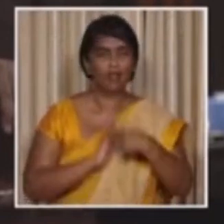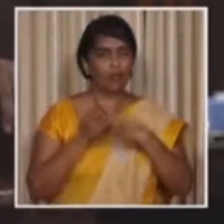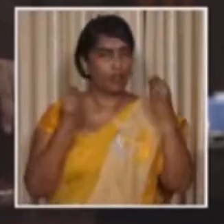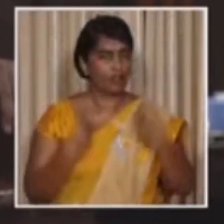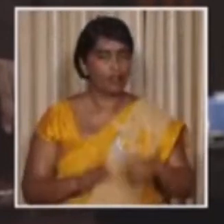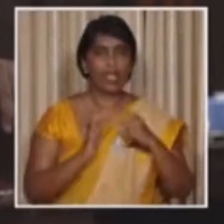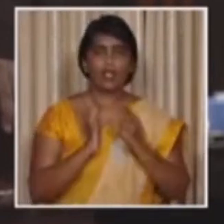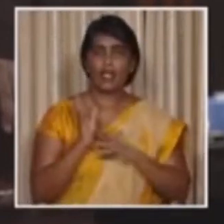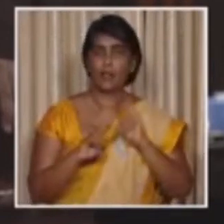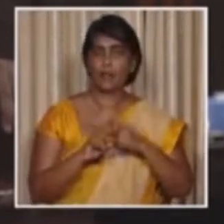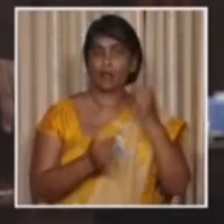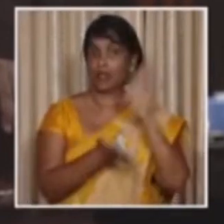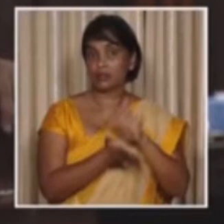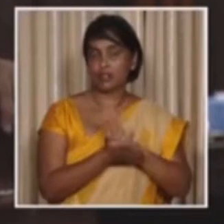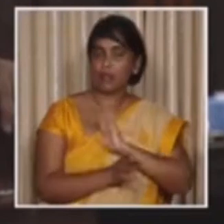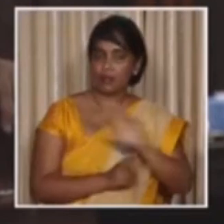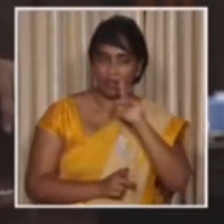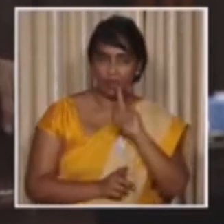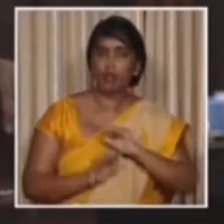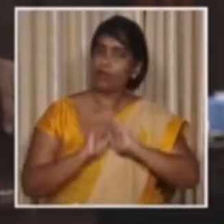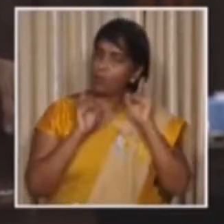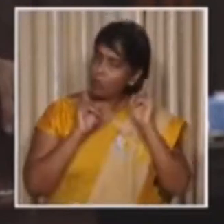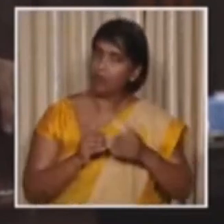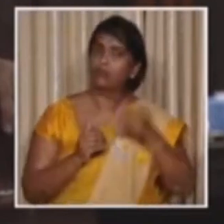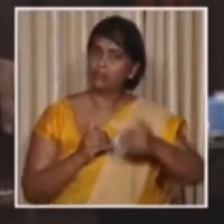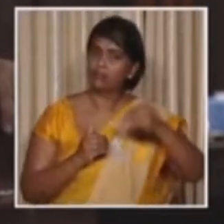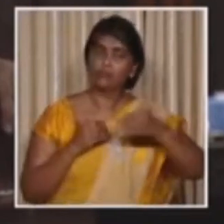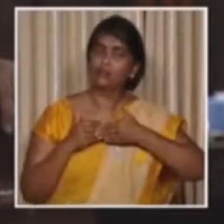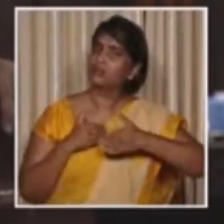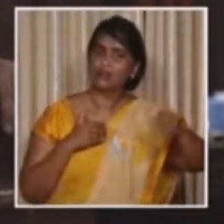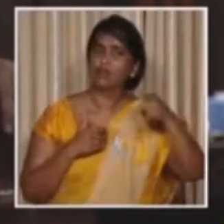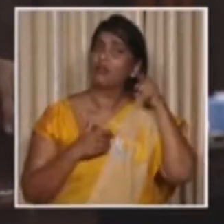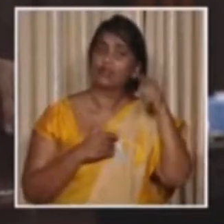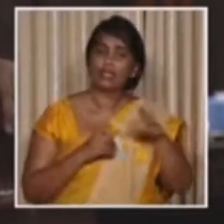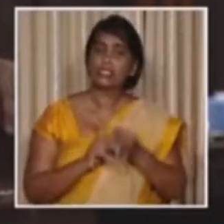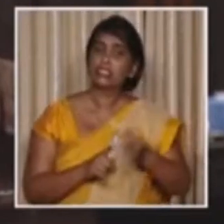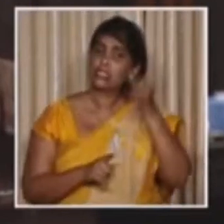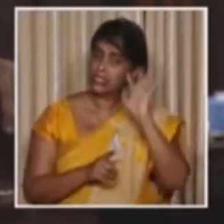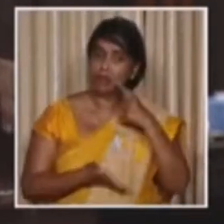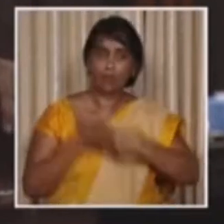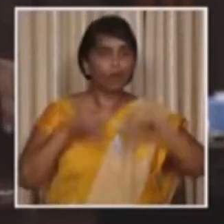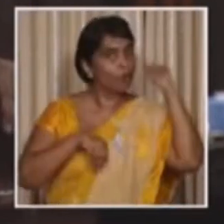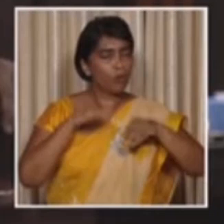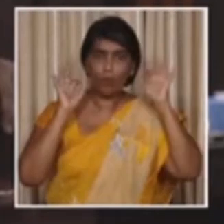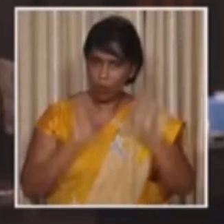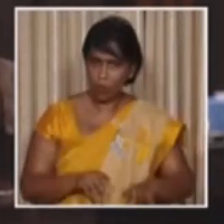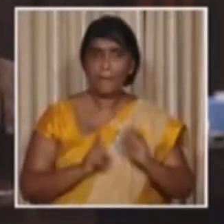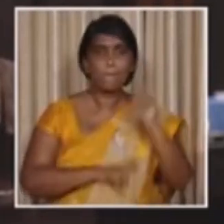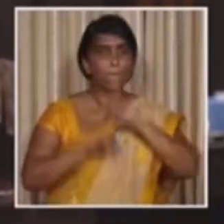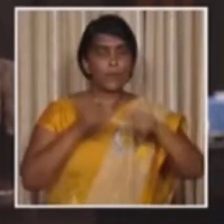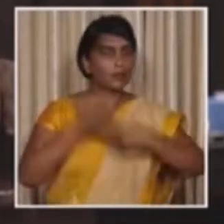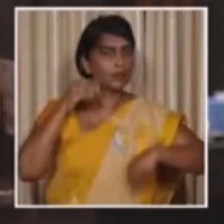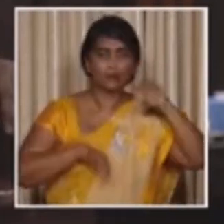අස්ථාවරයි IMF එකෙන් සල්ලි අතු ගහන්න එපා කියලා තියෙනවා මේ විදිහටම ඉදිරි අනාගතයේ දියොත් එහෙම ඔබතුමා ජනාධිපතිවරණේ තියන්නේ නැද්ද ඔබතුමා පාර්ලිමේන්තු